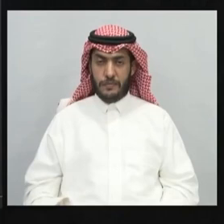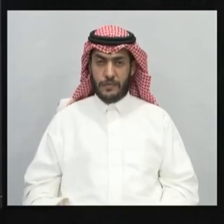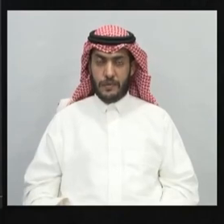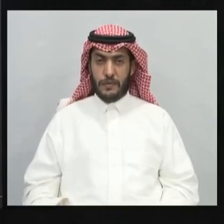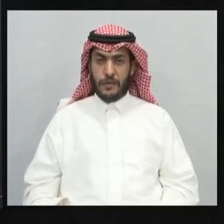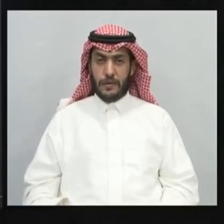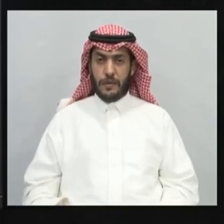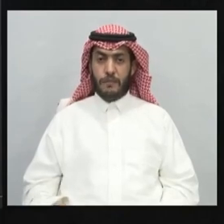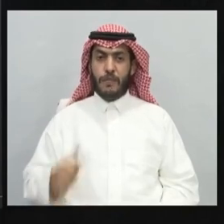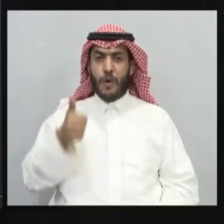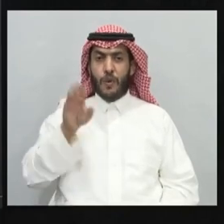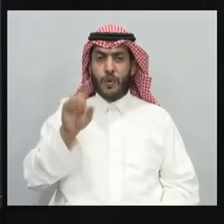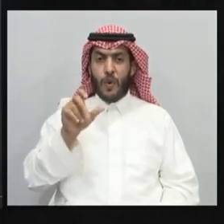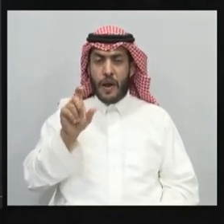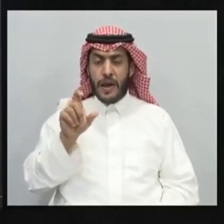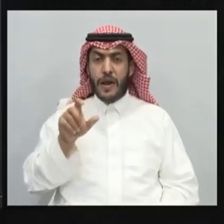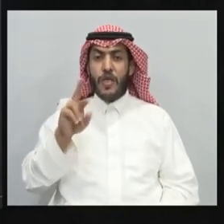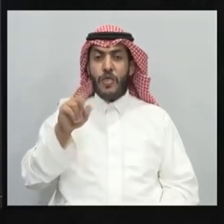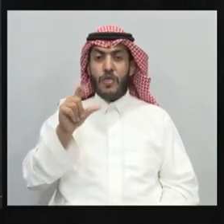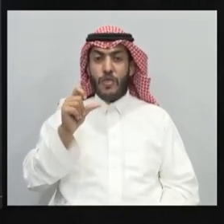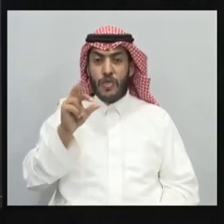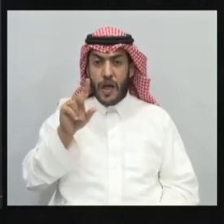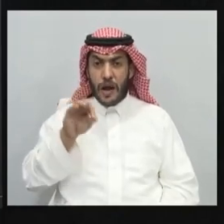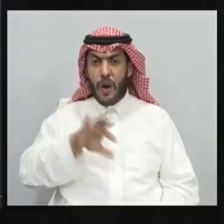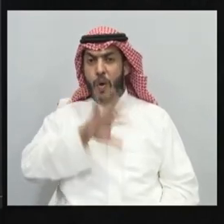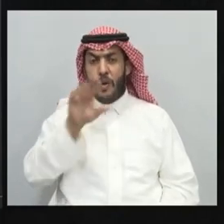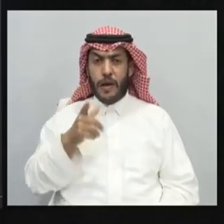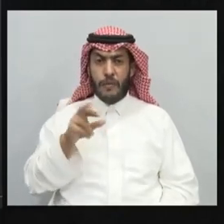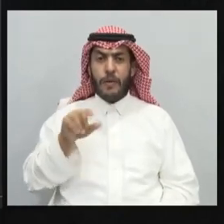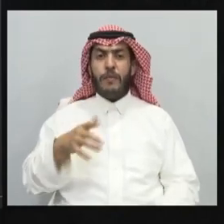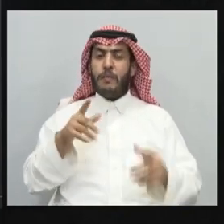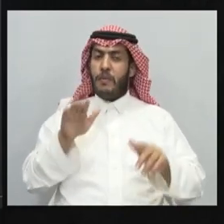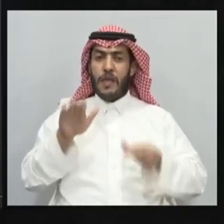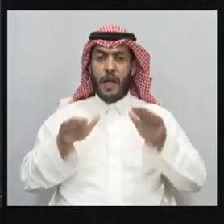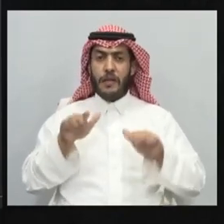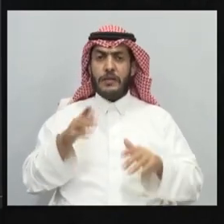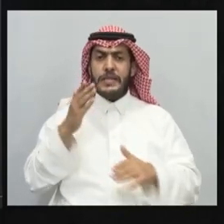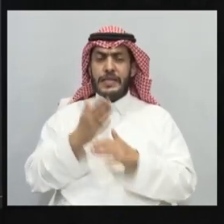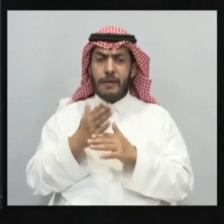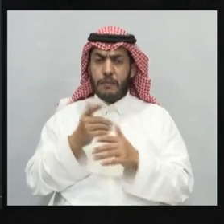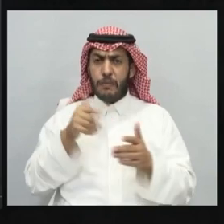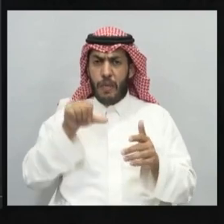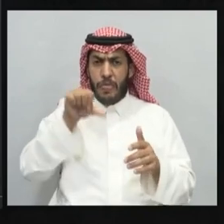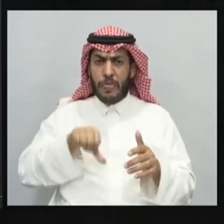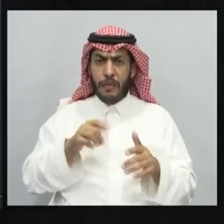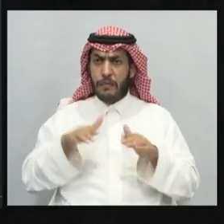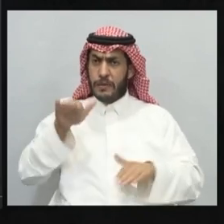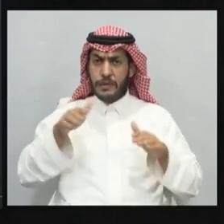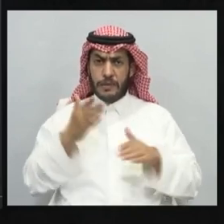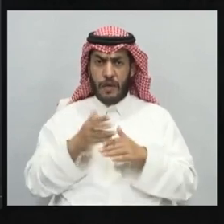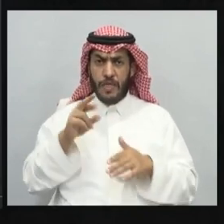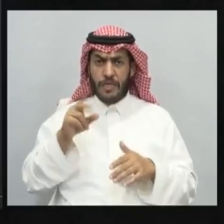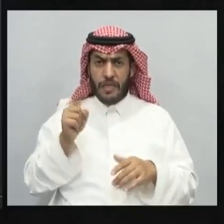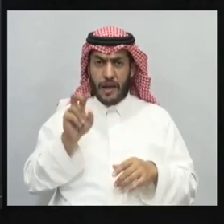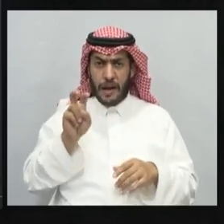انا الان عندي الكترون سالب والذره كلها ايش متعادله طيب ايش السبب اللي يجعل الذره متعادله